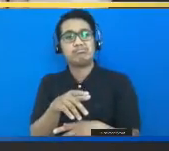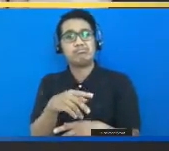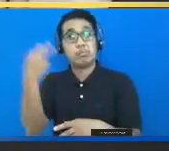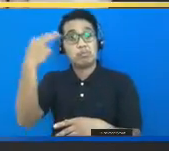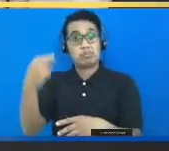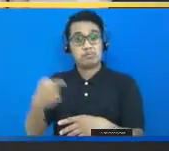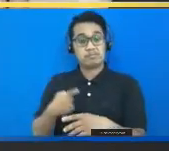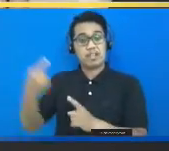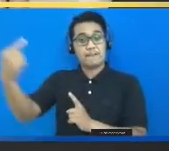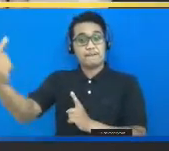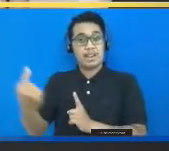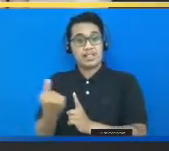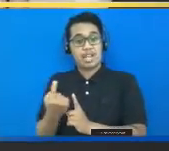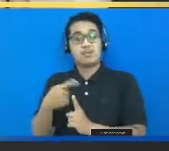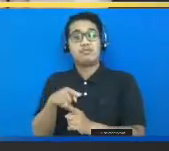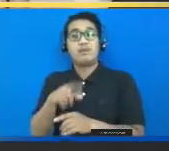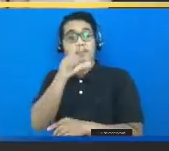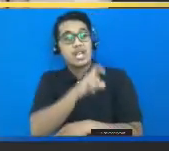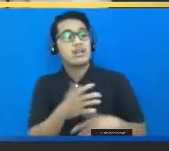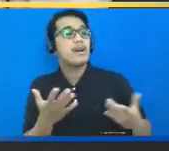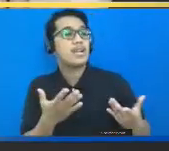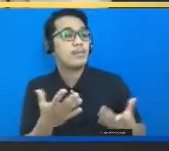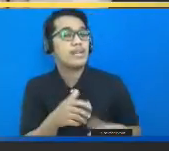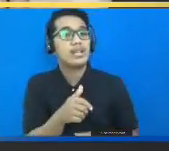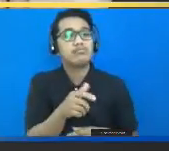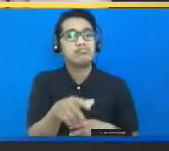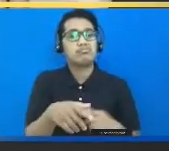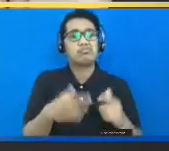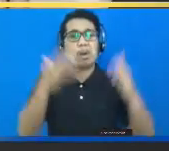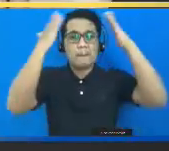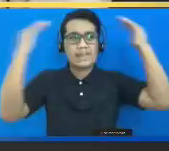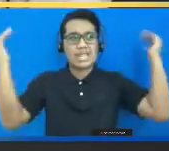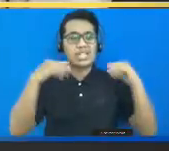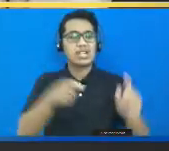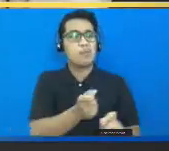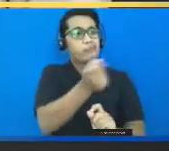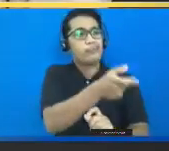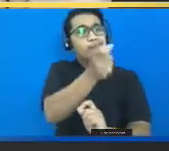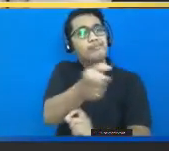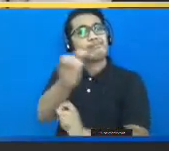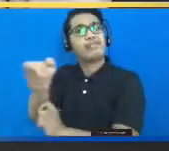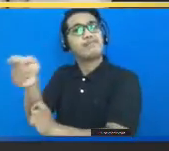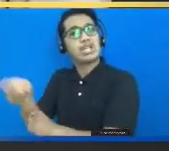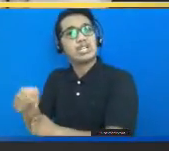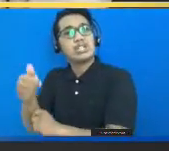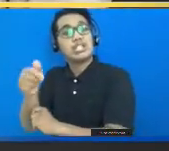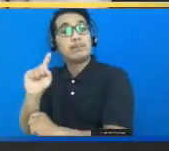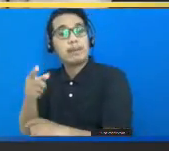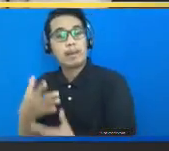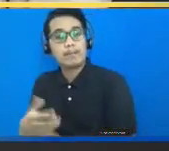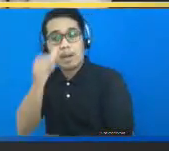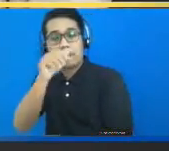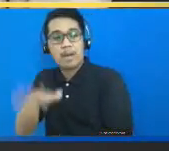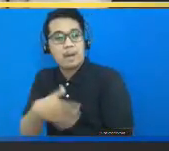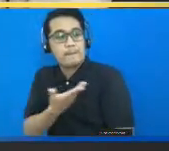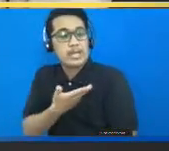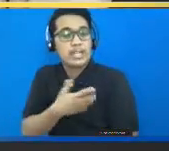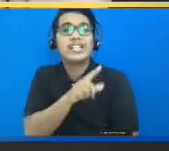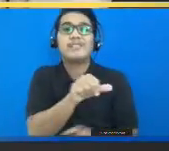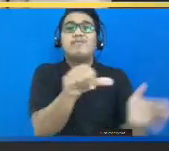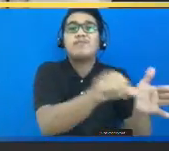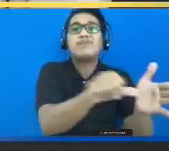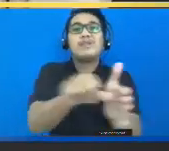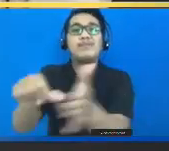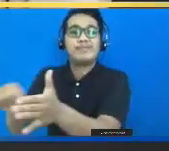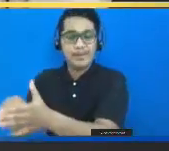mencari apa namanya Gimana caranya bisa mendanai petani gitu ya mereka ingin sekali apa bisa dibantu untuk despres